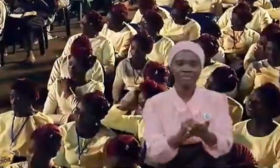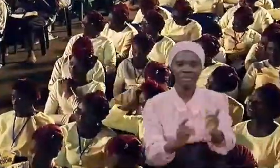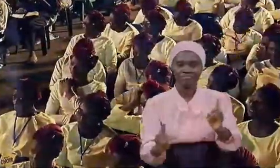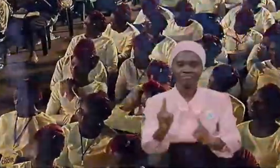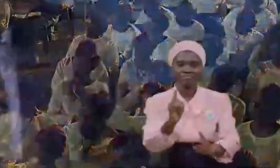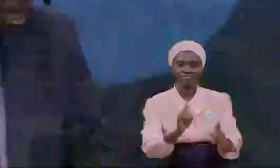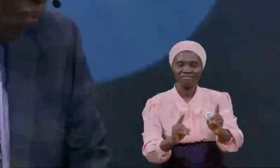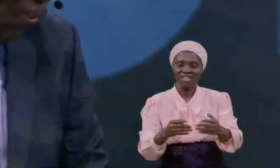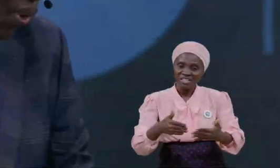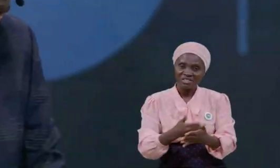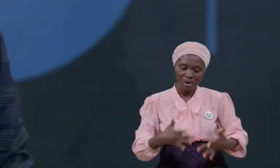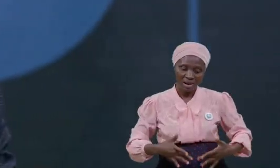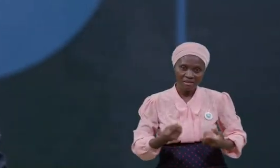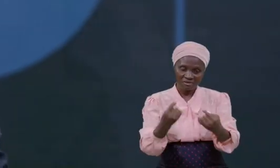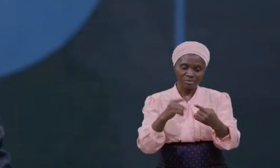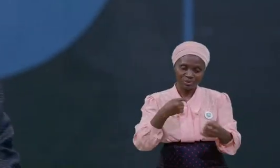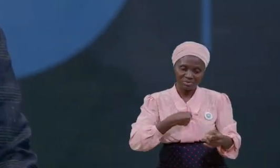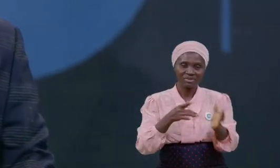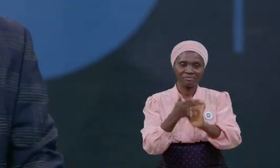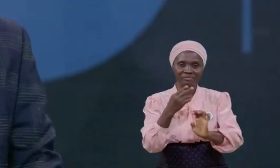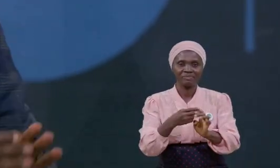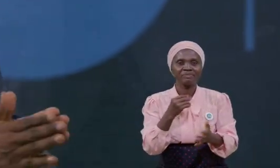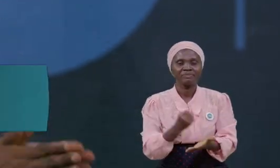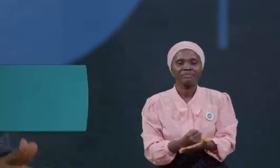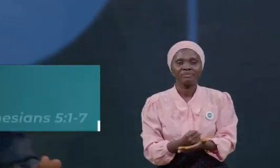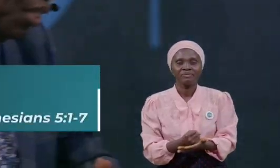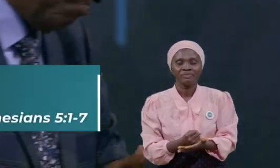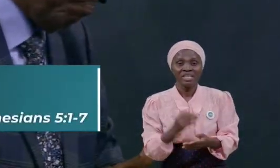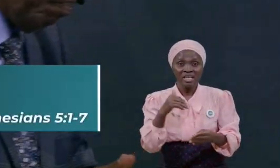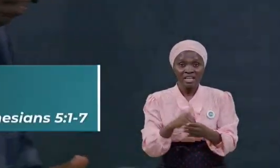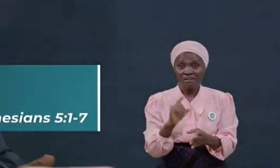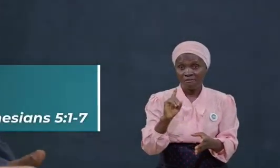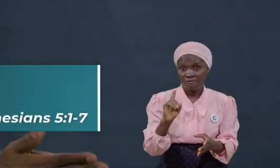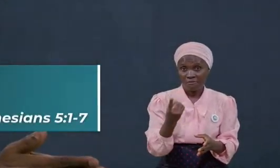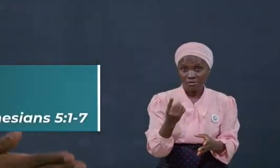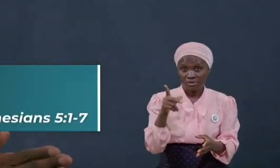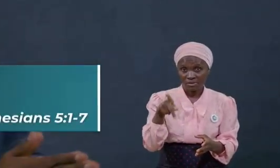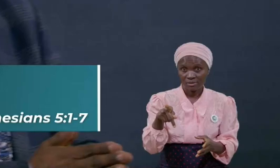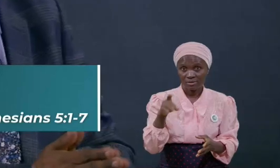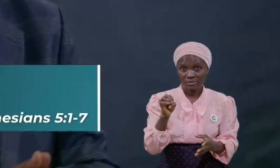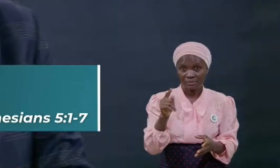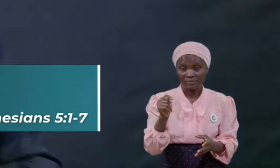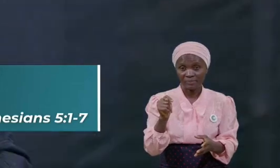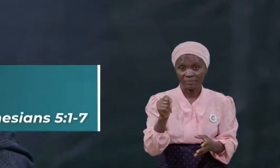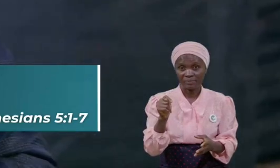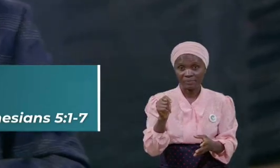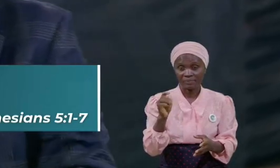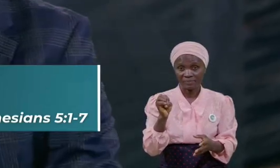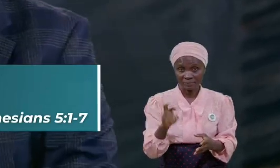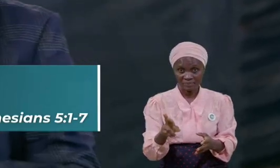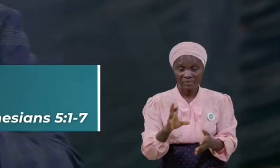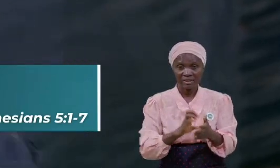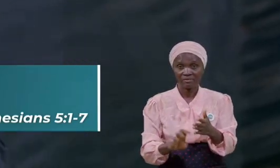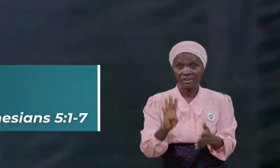1 Pierre, chapitre 4, 15. 1 Pierre, chapitre 4,